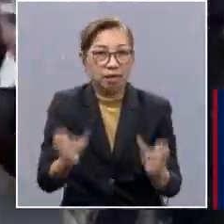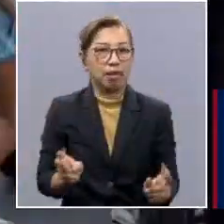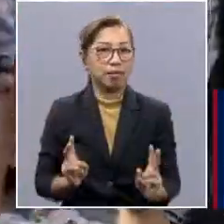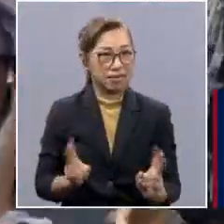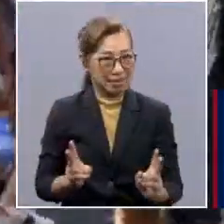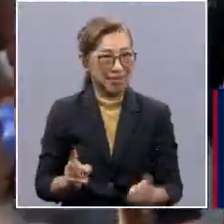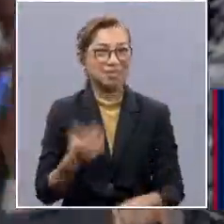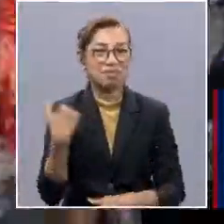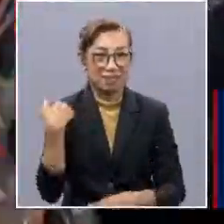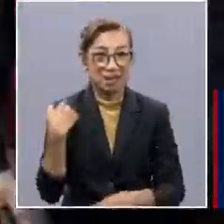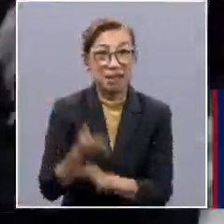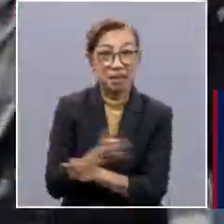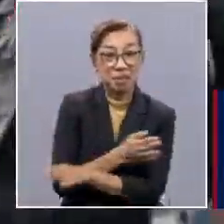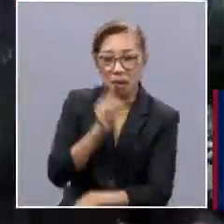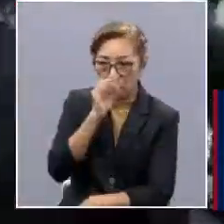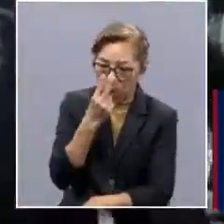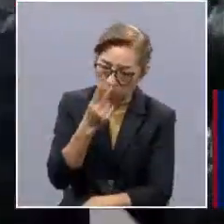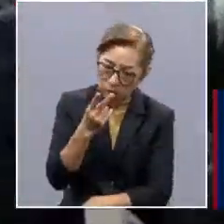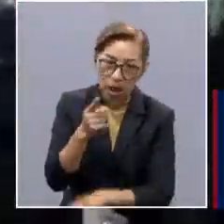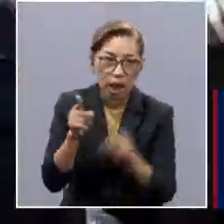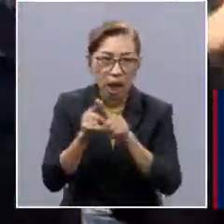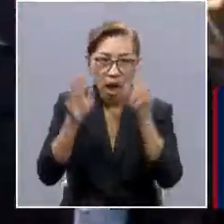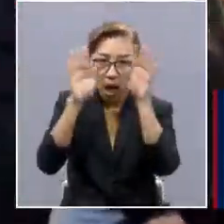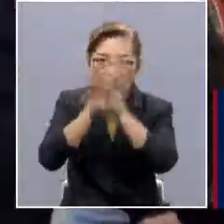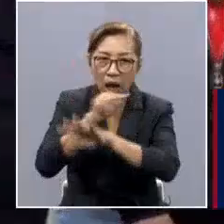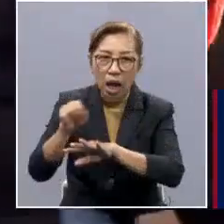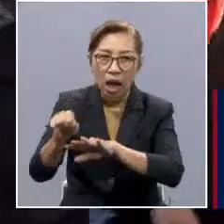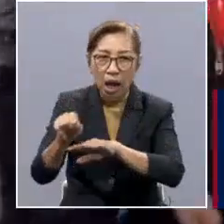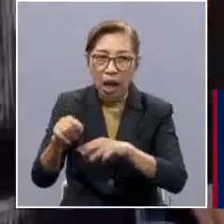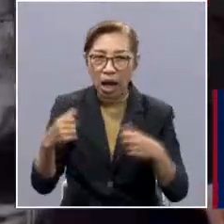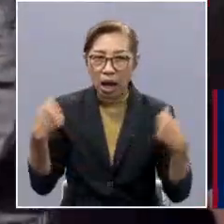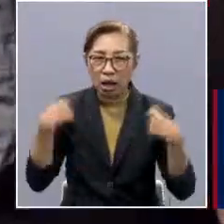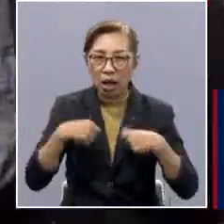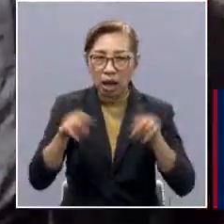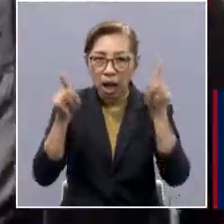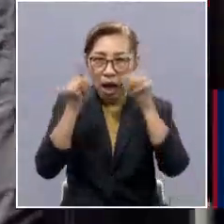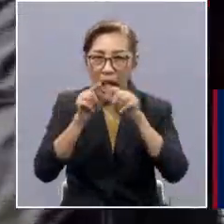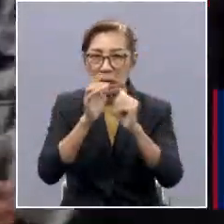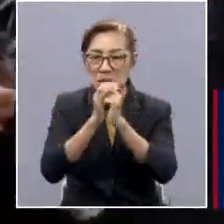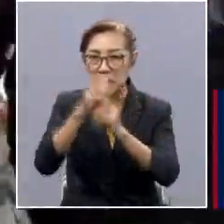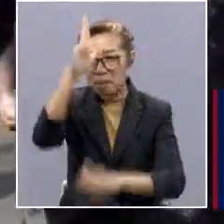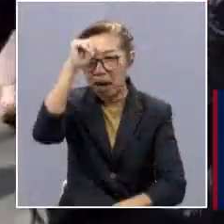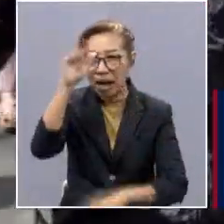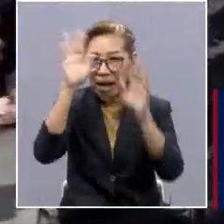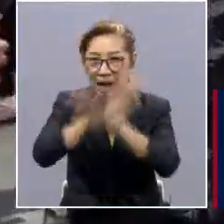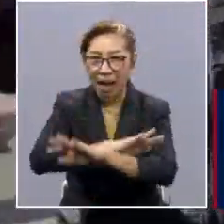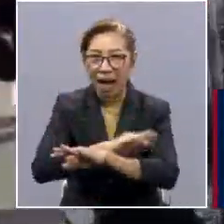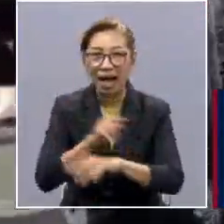ใช่ครับ เนี่ยค่ะเมื่อกี้คุณนัทบอกว่าเหมือนอะไรนะคะ เหมือนแบรนด์เนมเหมือนแบบแบรนด์กุชชี่อ่ะ จะพ่อเซี่ยงไฮ้เหรอ ผมแซวอย่างเงี้ยผมนึกถึงว่าเรื่องอะไ